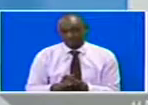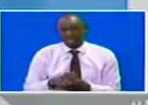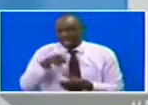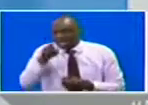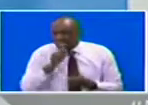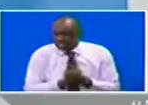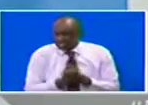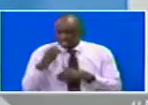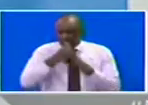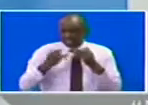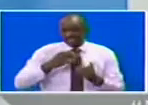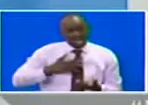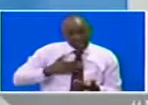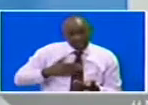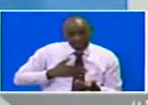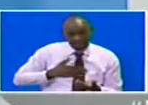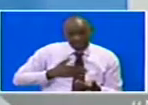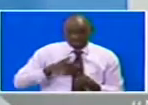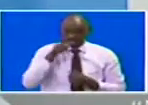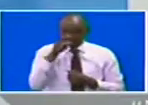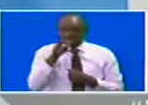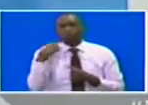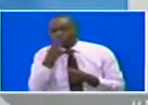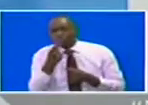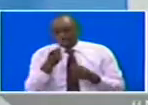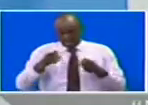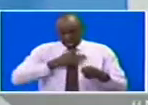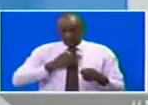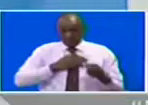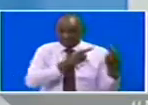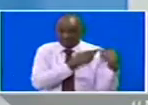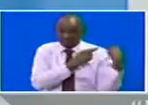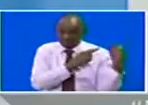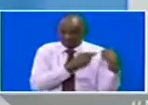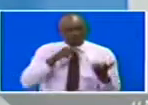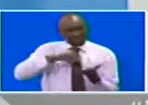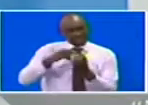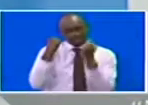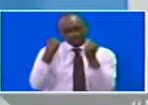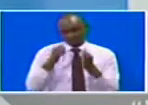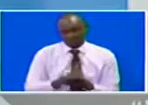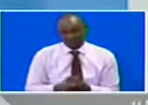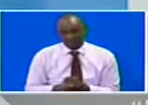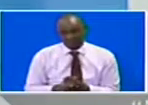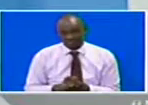Hatima ya inchi yetu iko mikononi mwetu wa Kenya tusimame.